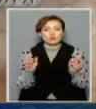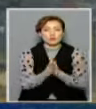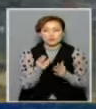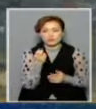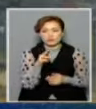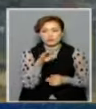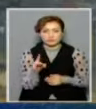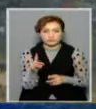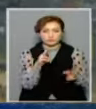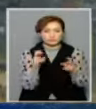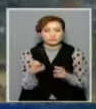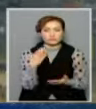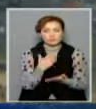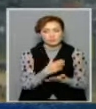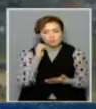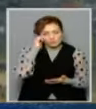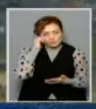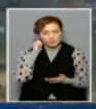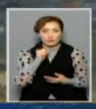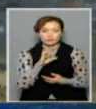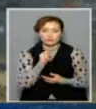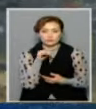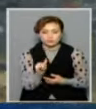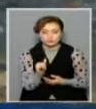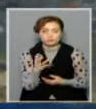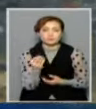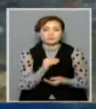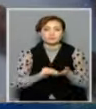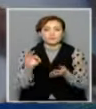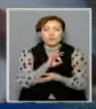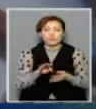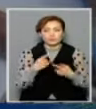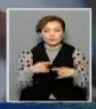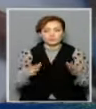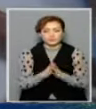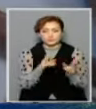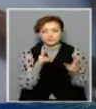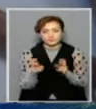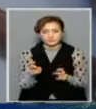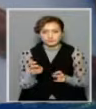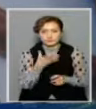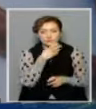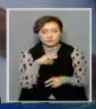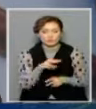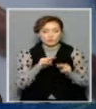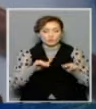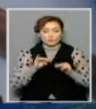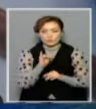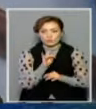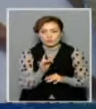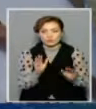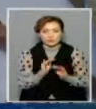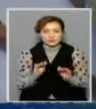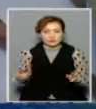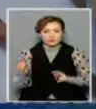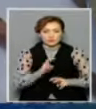Кадыра Жусупа под названием «Естелик», «Асау Атырау». Он также является автором книг под названием «Әдебиет сабағында оқушылардың